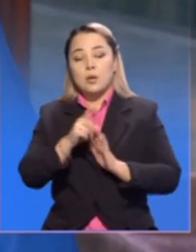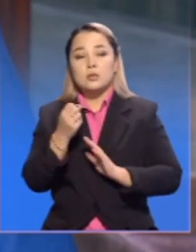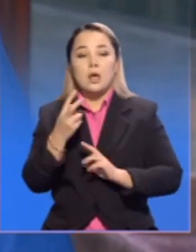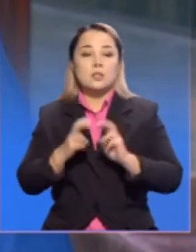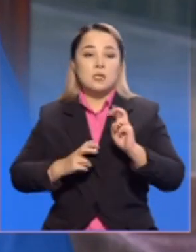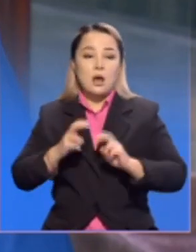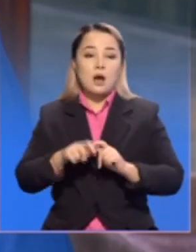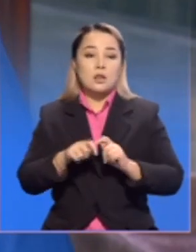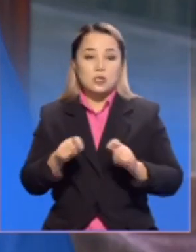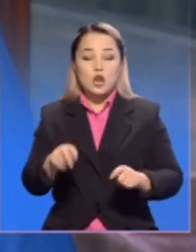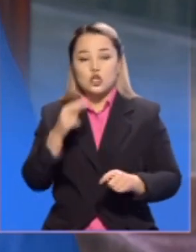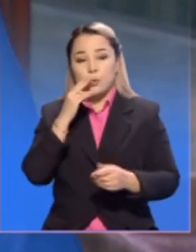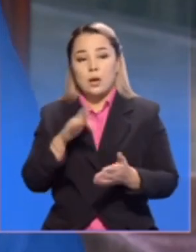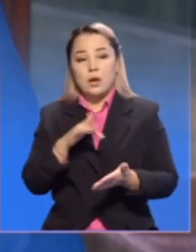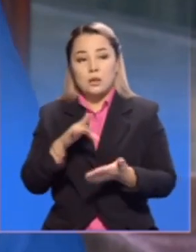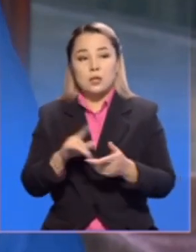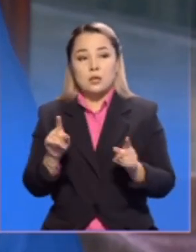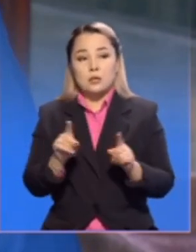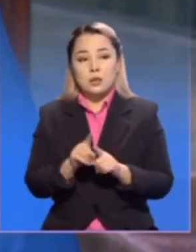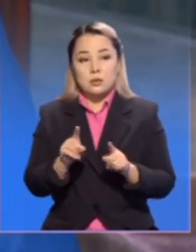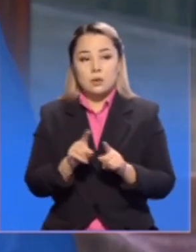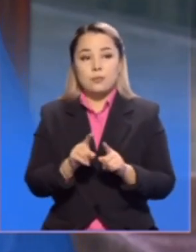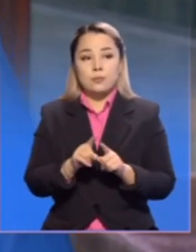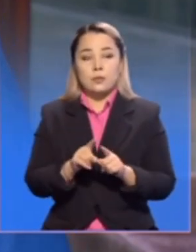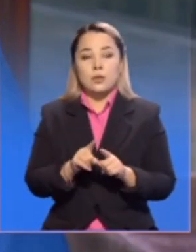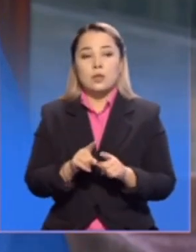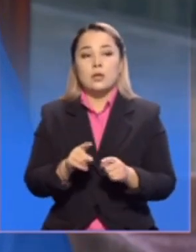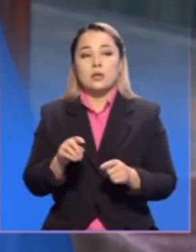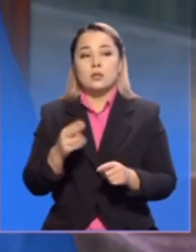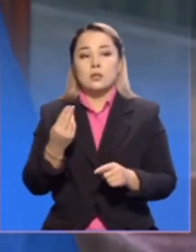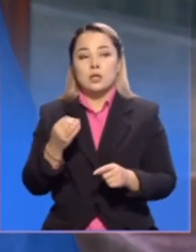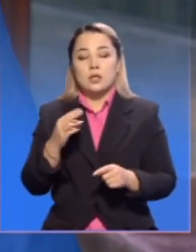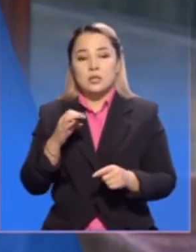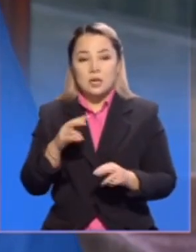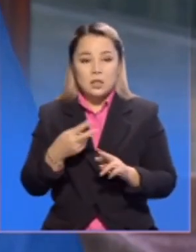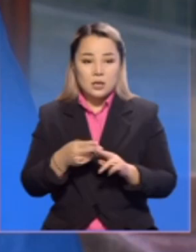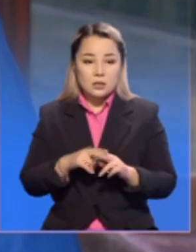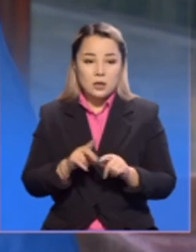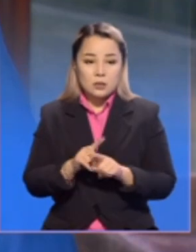зауыт ашылса да Шымкент қаласында Юж текстиль болды,